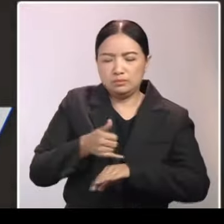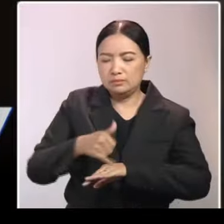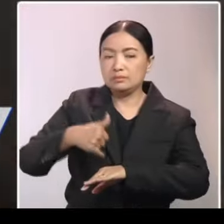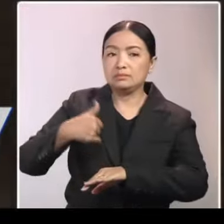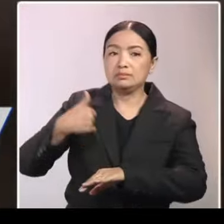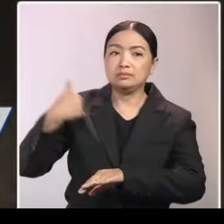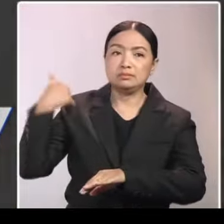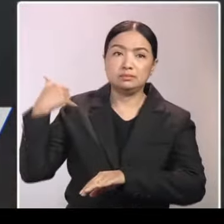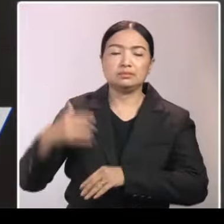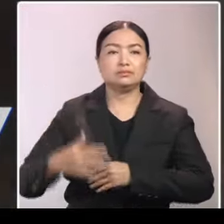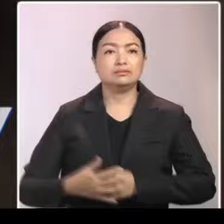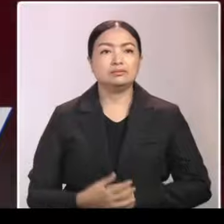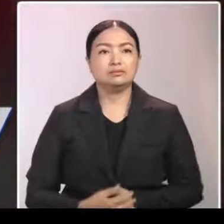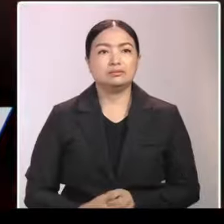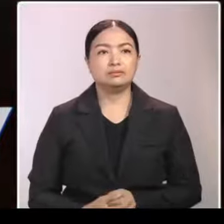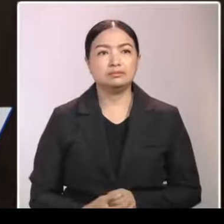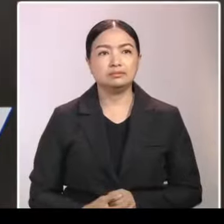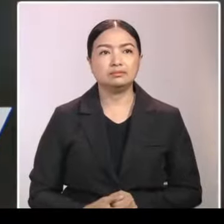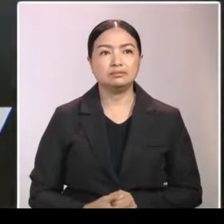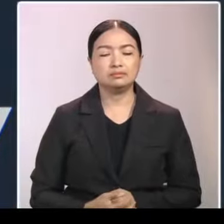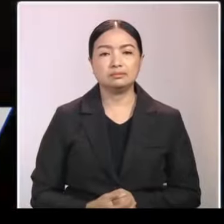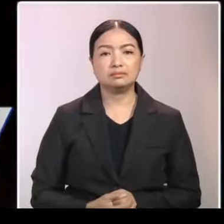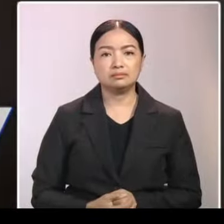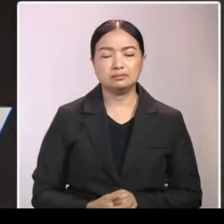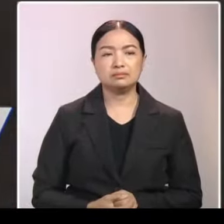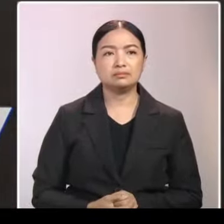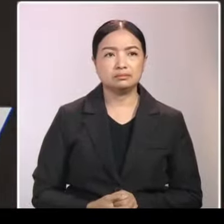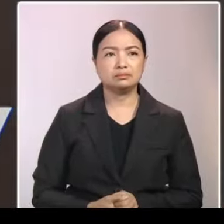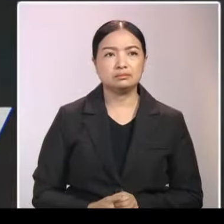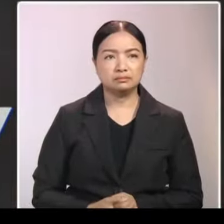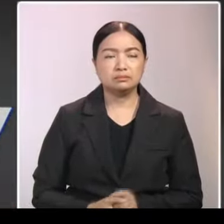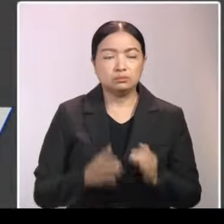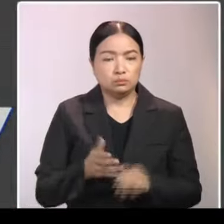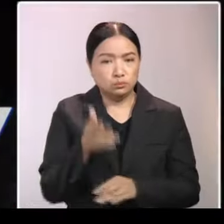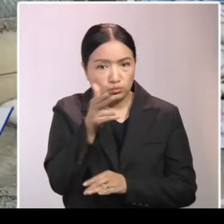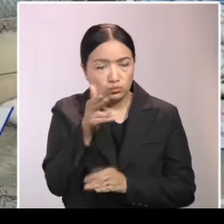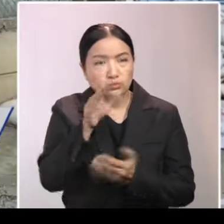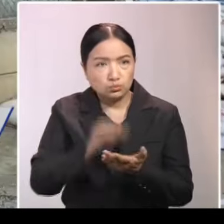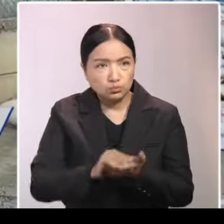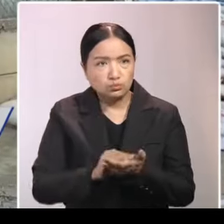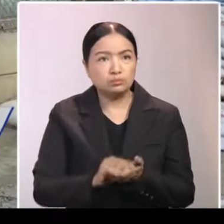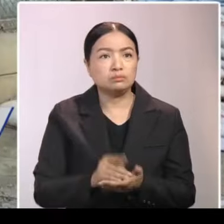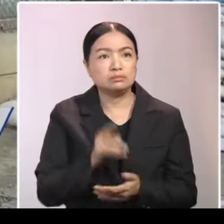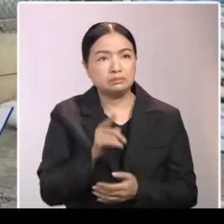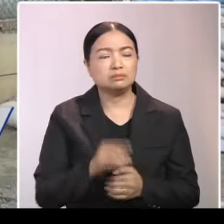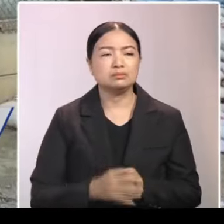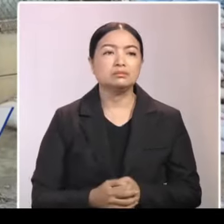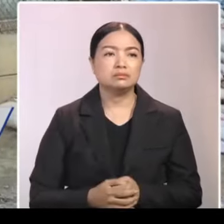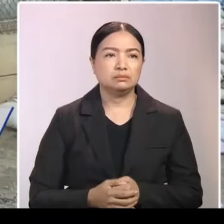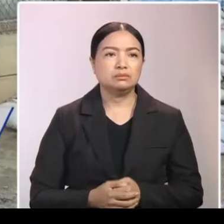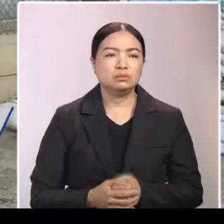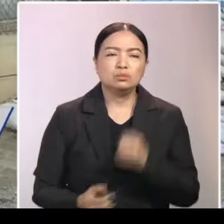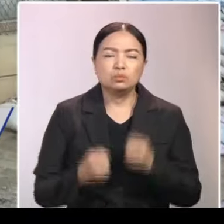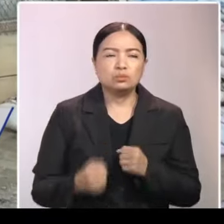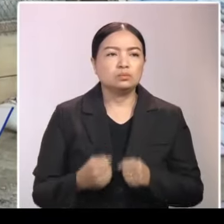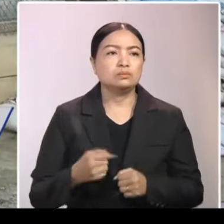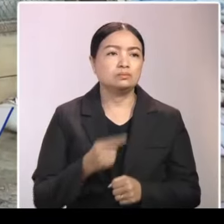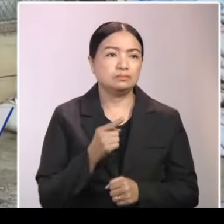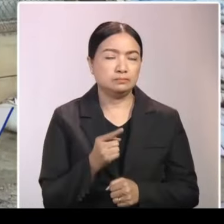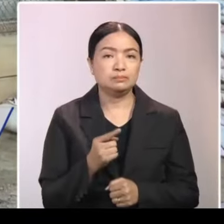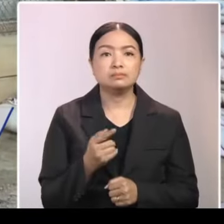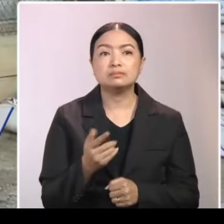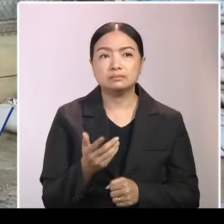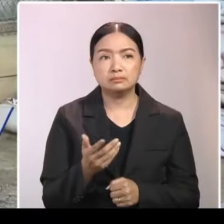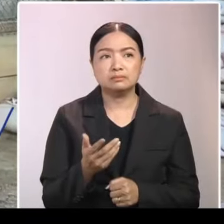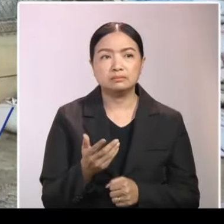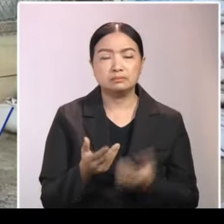คือทุลักทุเลกันเลยนะคะทั้งคนที่ประสบเหตุกำลังจะถ่ายเก็บเอาไว้ว่ามันเกิดอะไรขึ้นก็ต้องเอาชีวิตรอดเหมือนกันและ